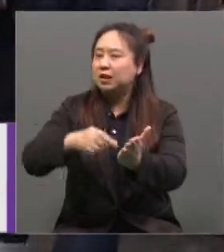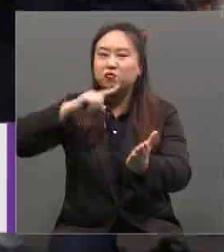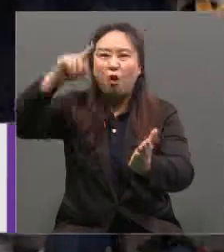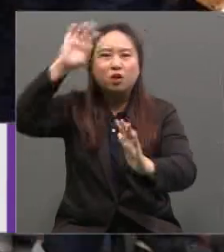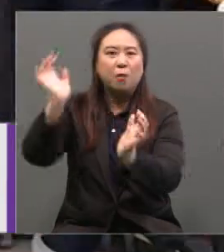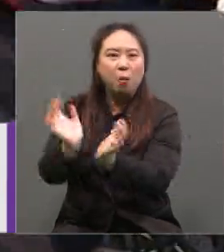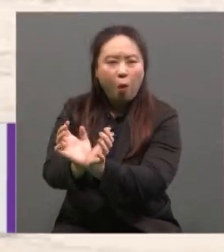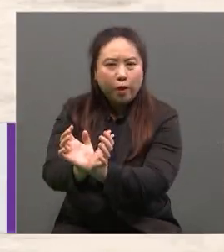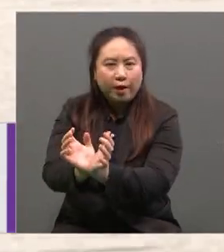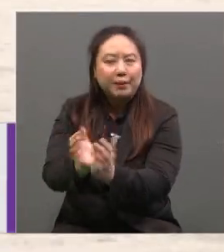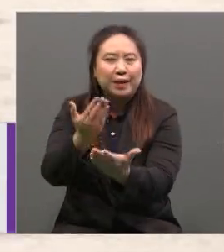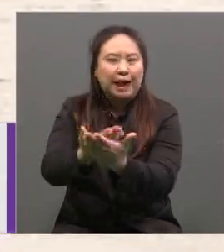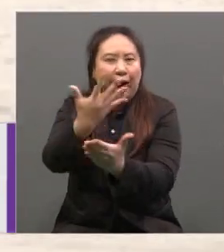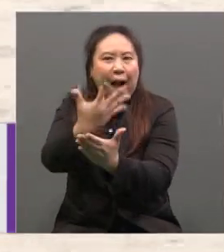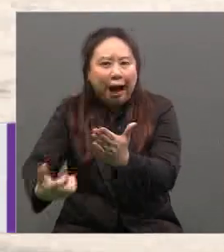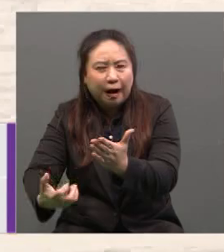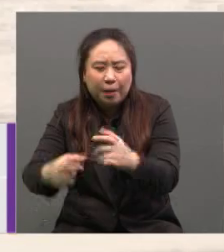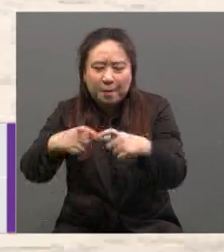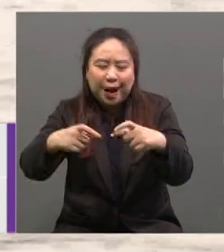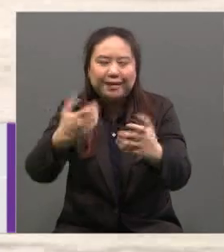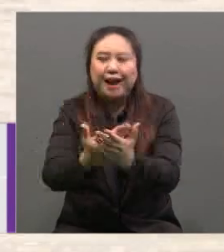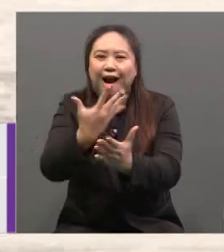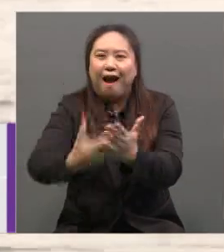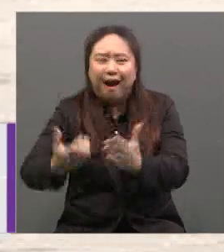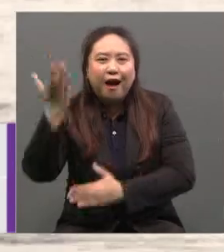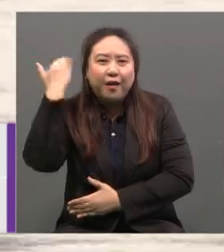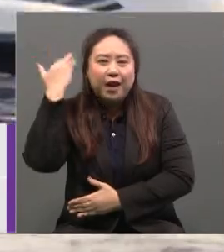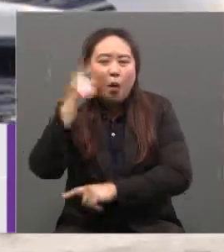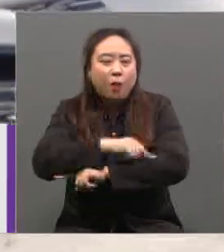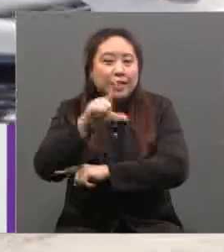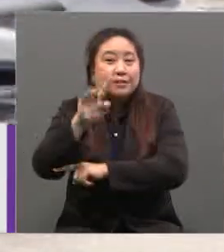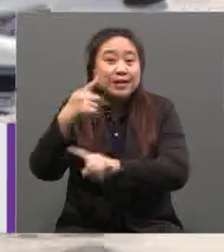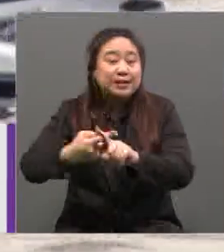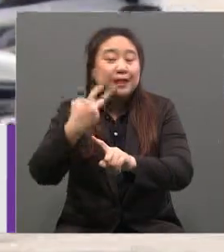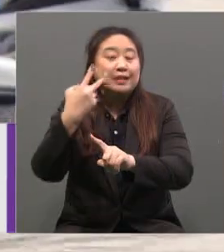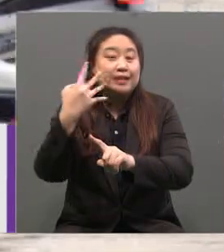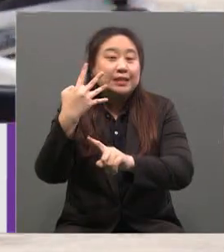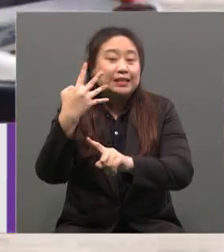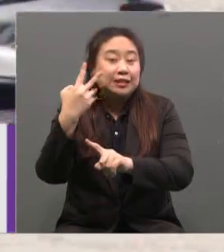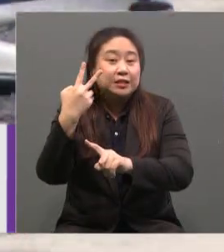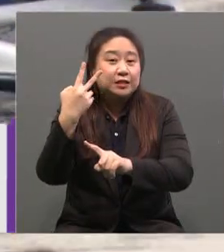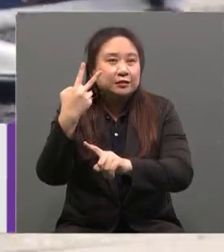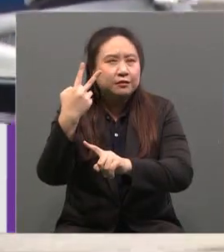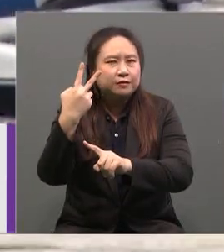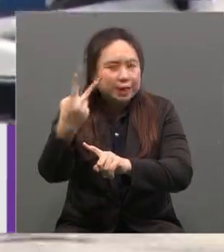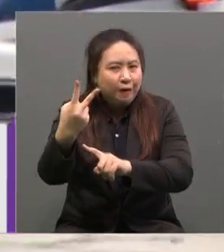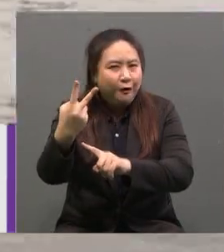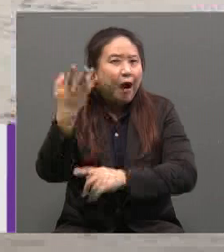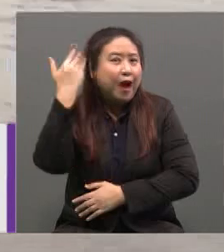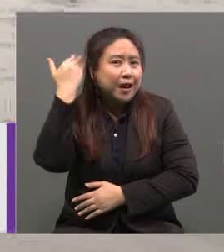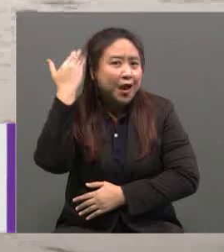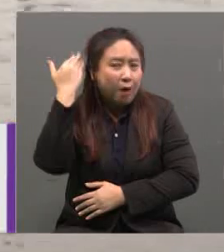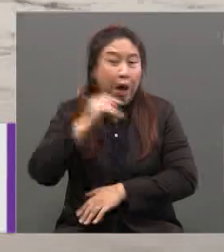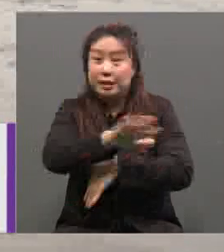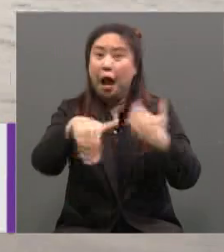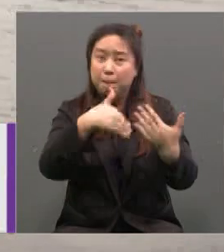เดบิตะในช่วงเวลา23:55นของวันที่ 24กุมภาพันธ์ปี 65ตอนนั้นเนี่ยคุณก็ติดบอกว่าทุกคนยัง